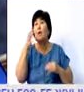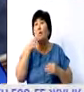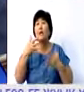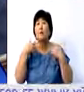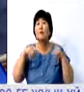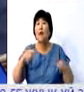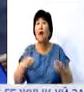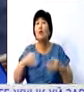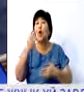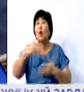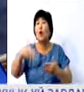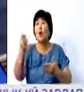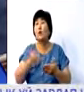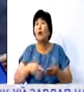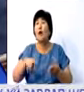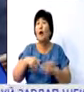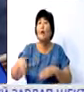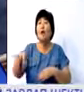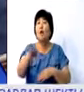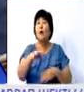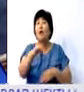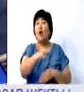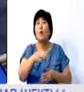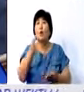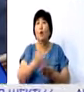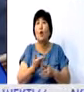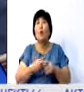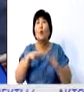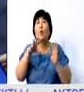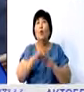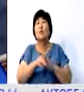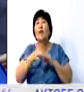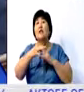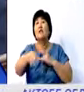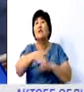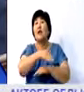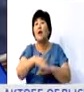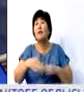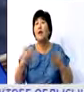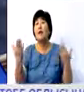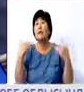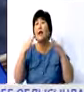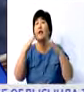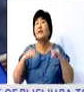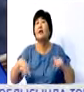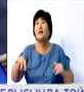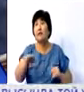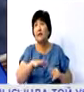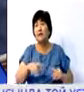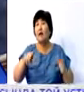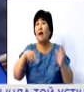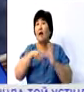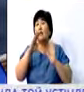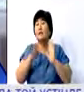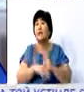аулау және жою жұмыстары қаланың барлық мөлтек аудандарында, оның ішінде шет аймақтарда, саяжайлық учаскелерде, қалаға